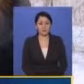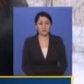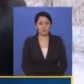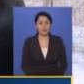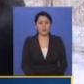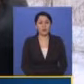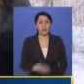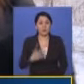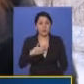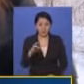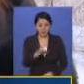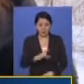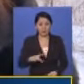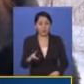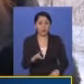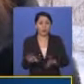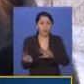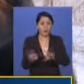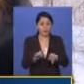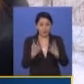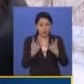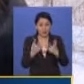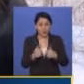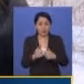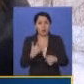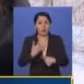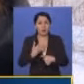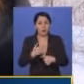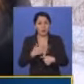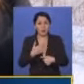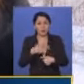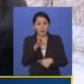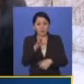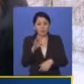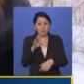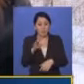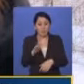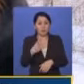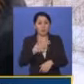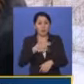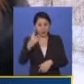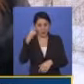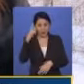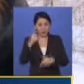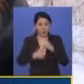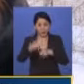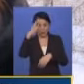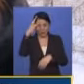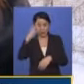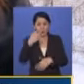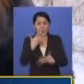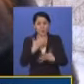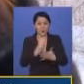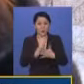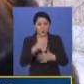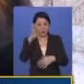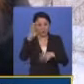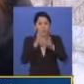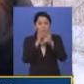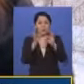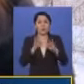Мен республикалық акцияға қатысуға бел будым. Туды біздің үйімнің балконын әліп қойдым. Менің ойымша, әрбір қазақстандық өз мемлекеттік